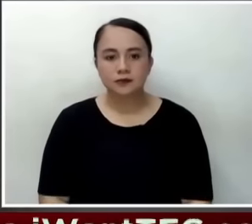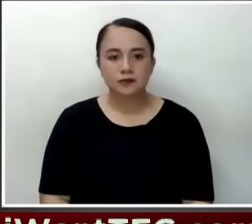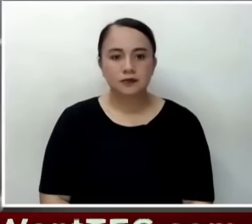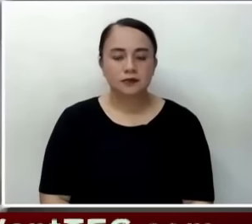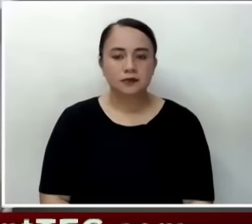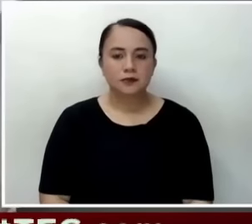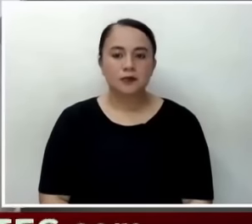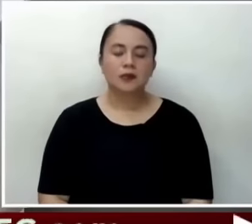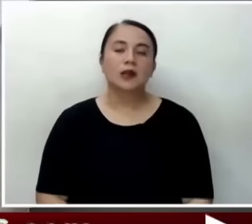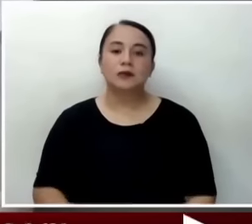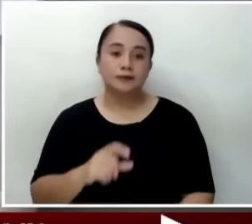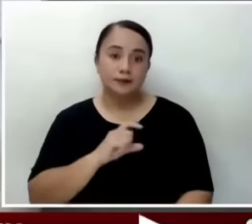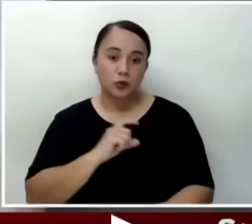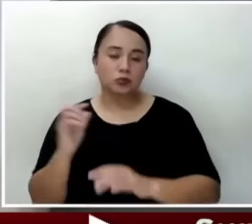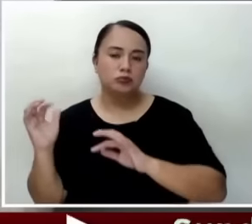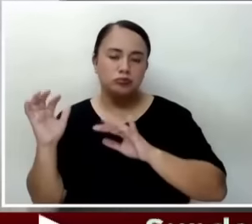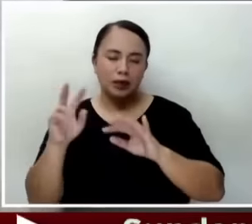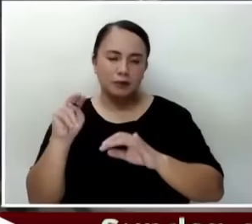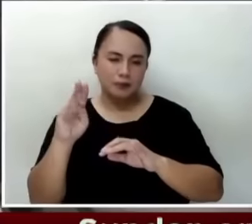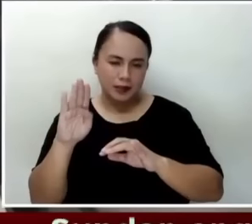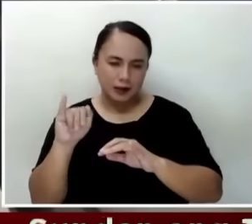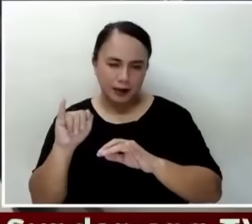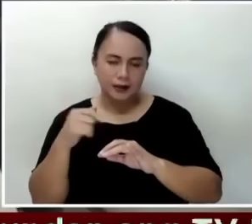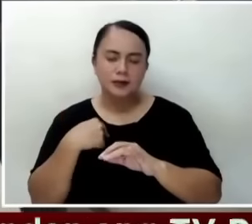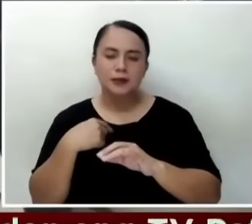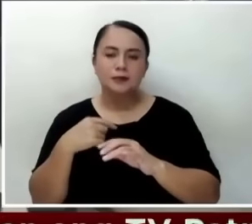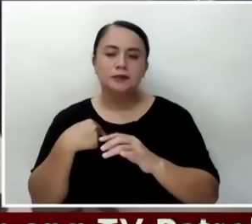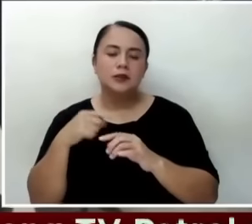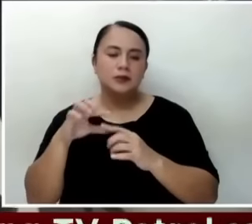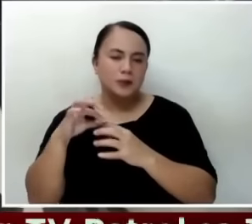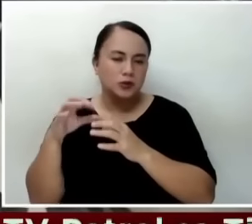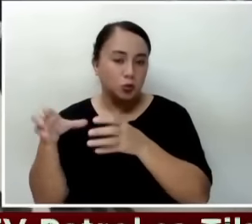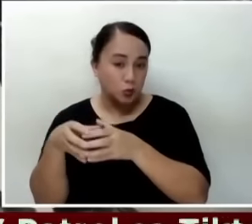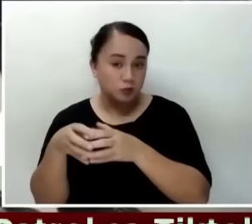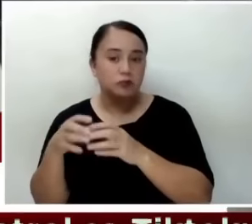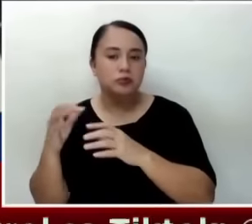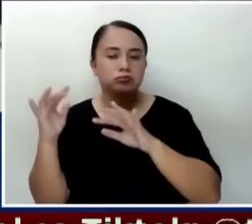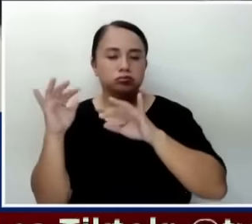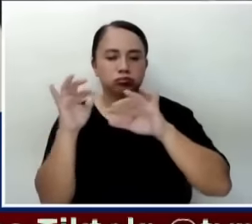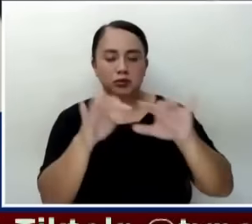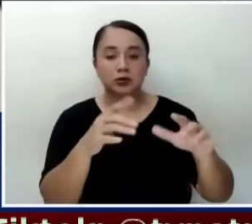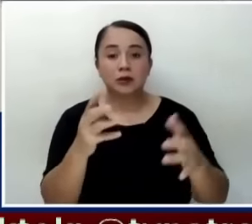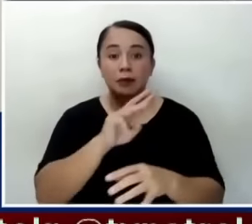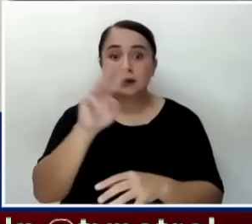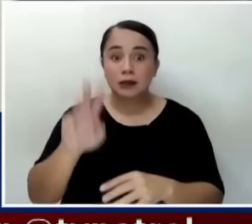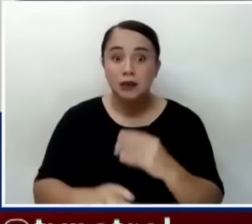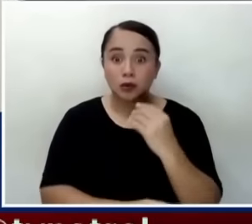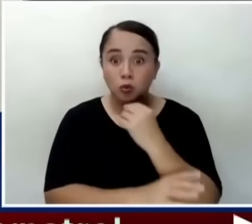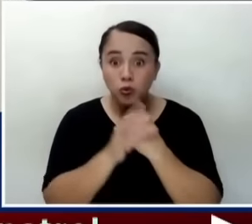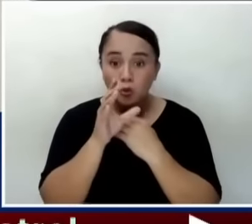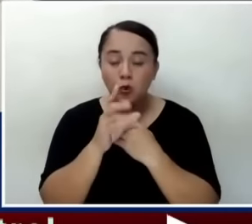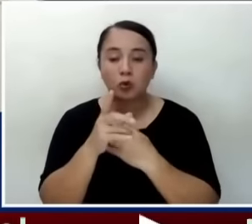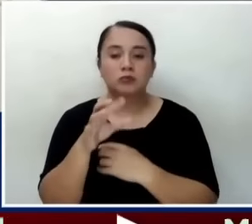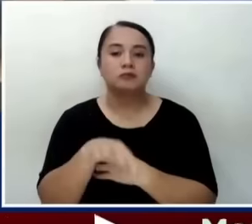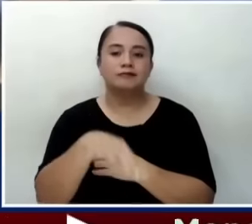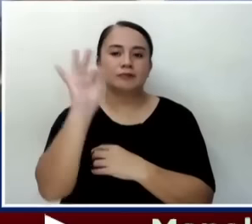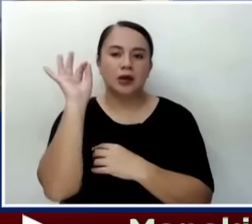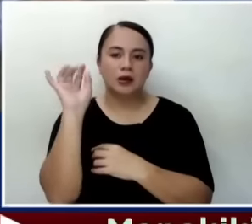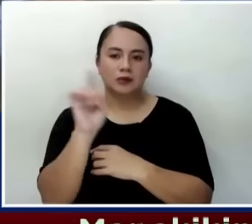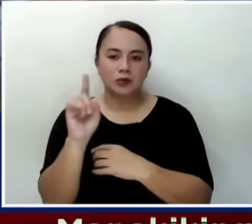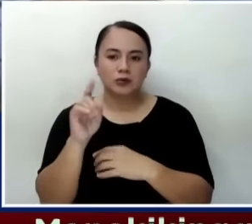Sinalakay ng mga operatiba ng NBI Special Task Force ang kondominium na ito sa Maynila. Matapos mabisto ang kanilang modus